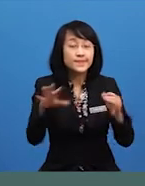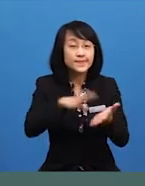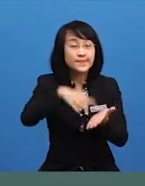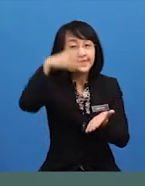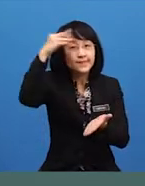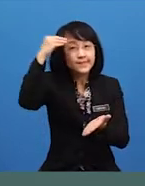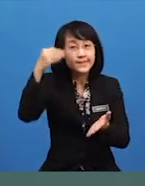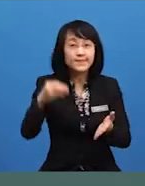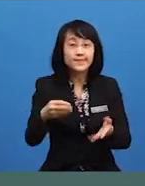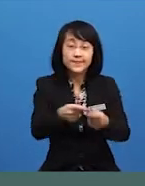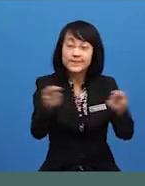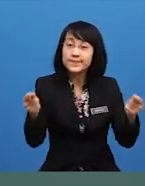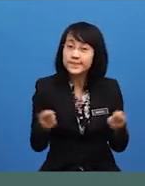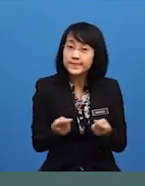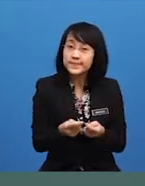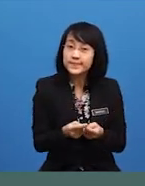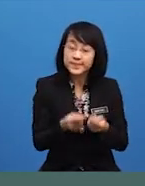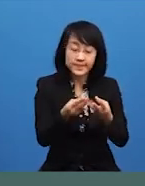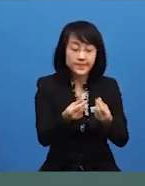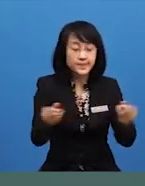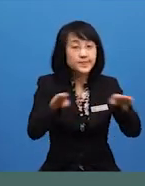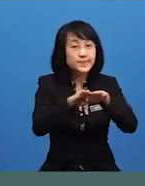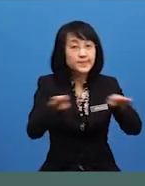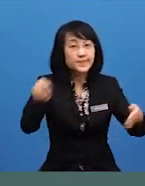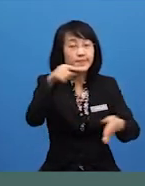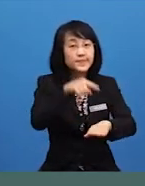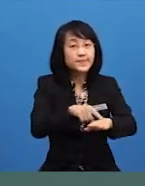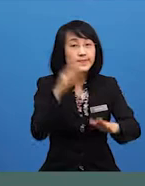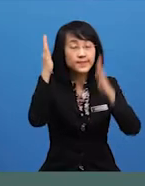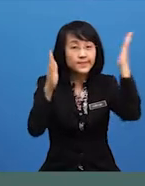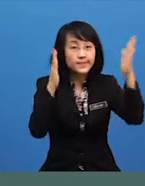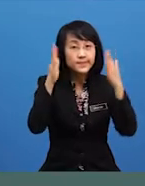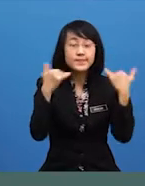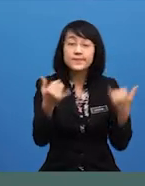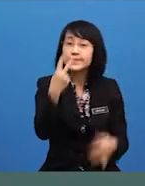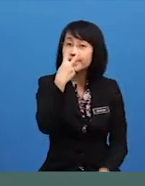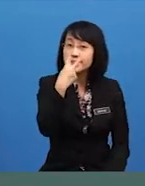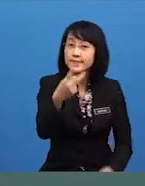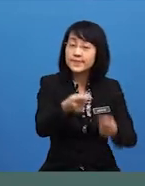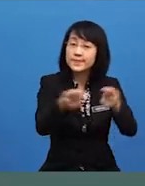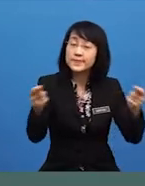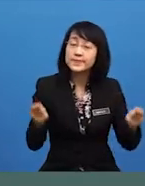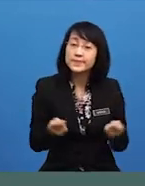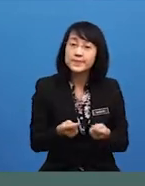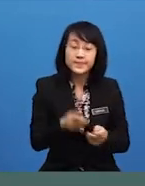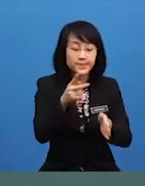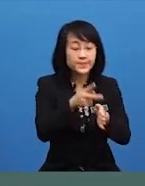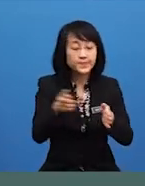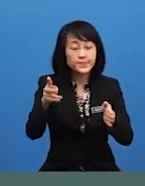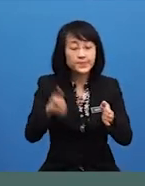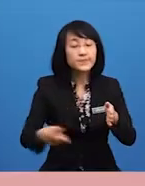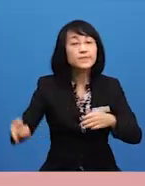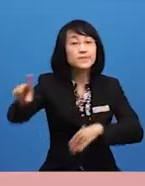mempelajari lokasi tanah pamah di Malaysia. Sekarang kita lihat pula lokasi pinggir laut di